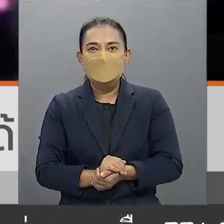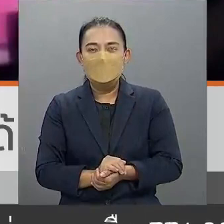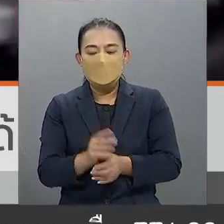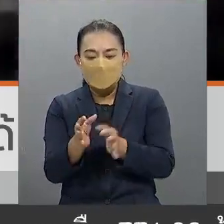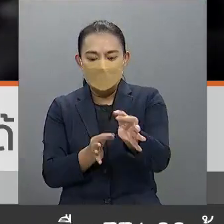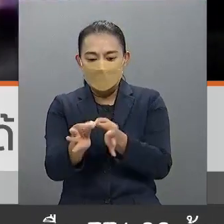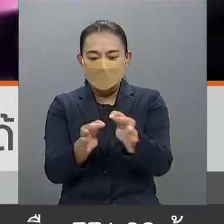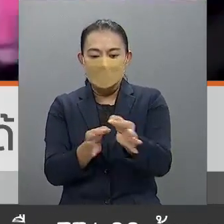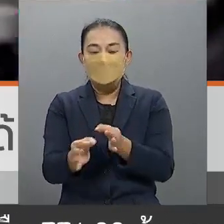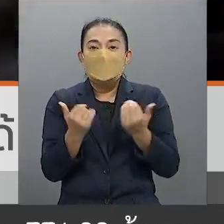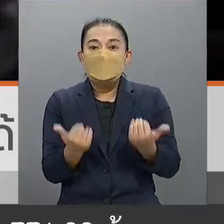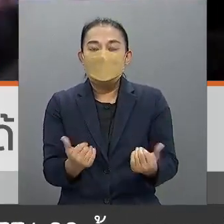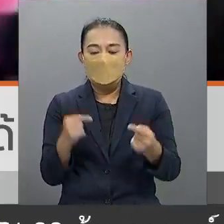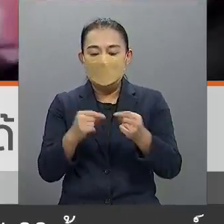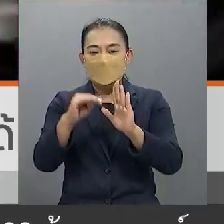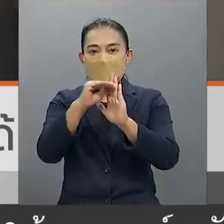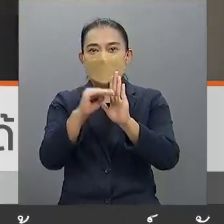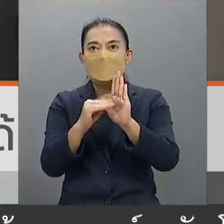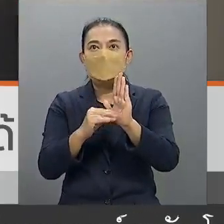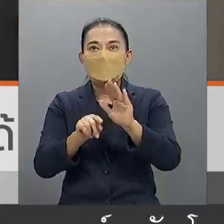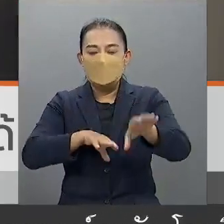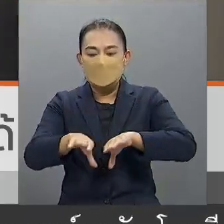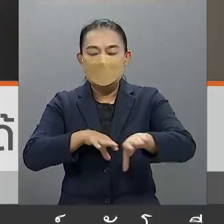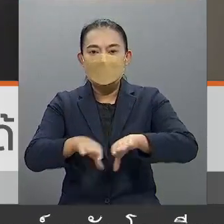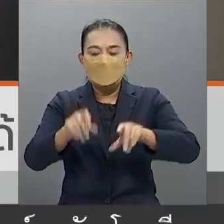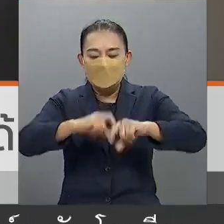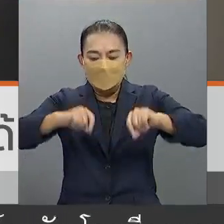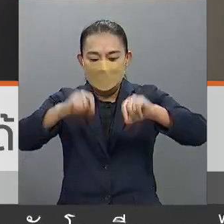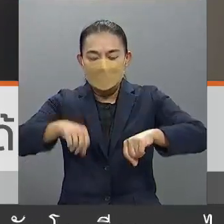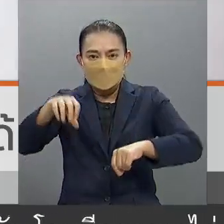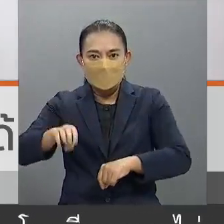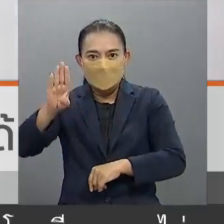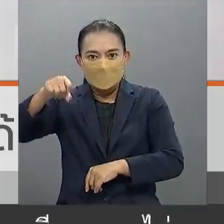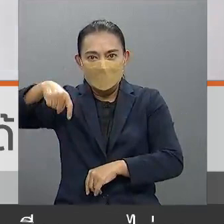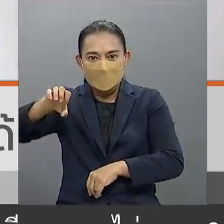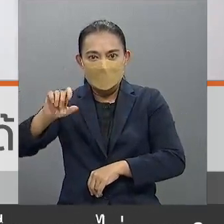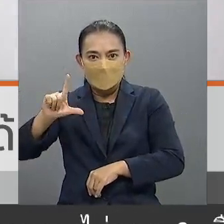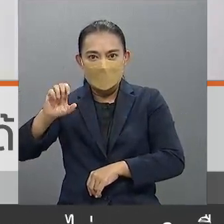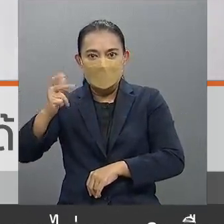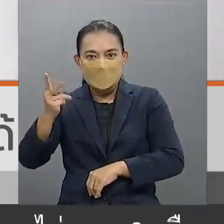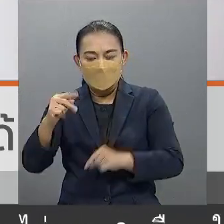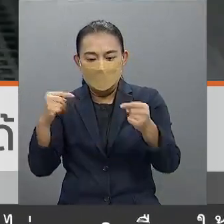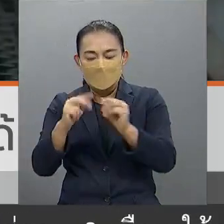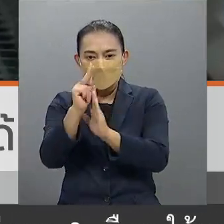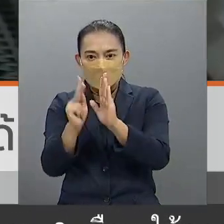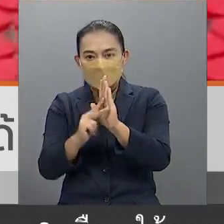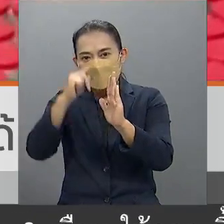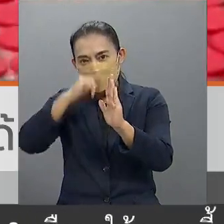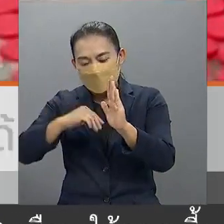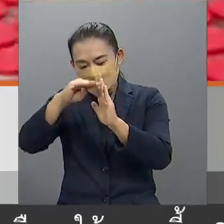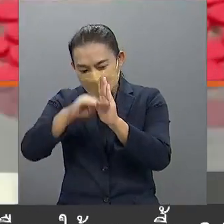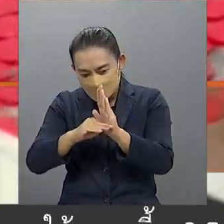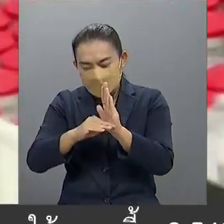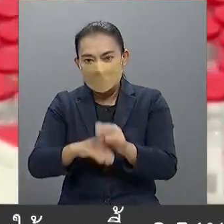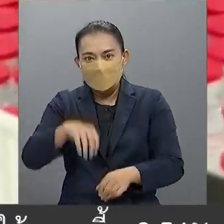ระหว่างขั้นตอนการจัดทำสัญญากับบริษัทซีลิกให้สอดคล้องกับกฎหมายของประเทศไทยก็คาดว่าองค์การจะได้รับการจัดสรร